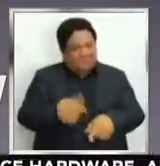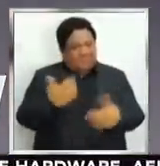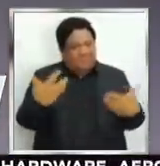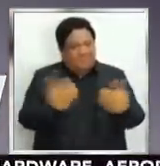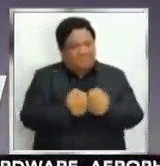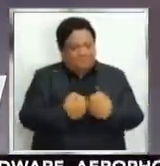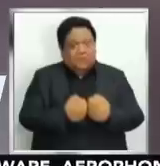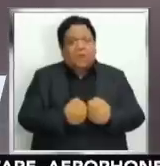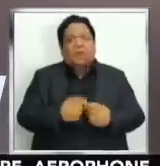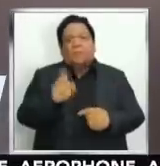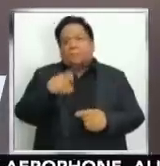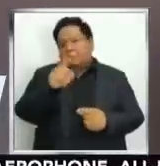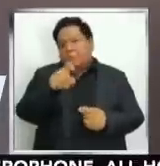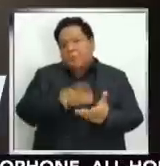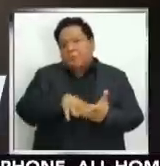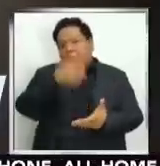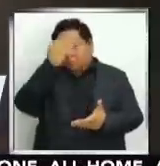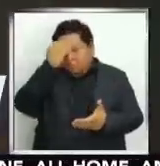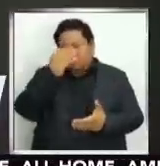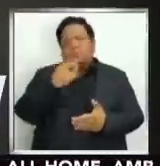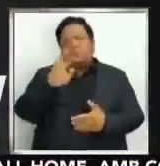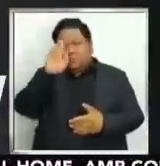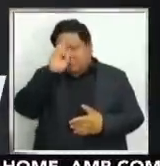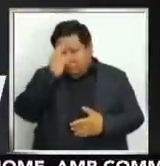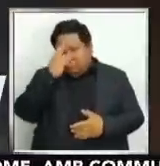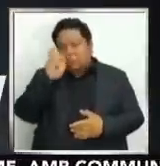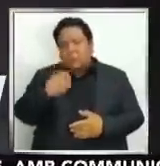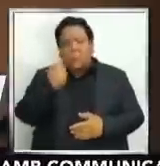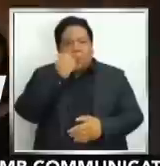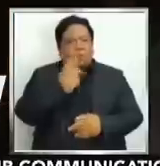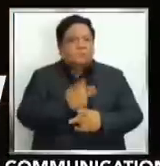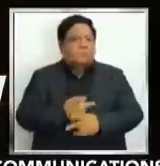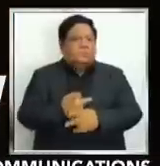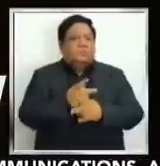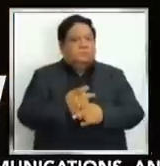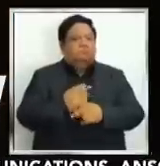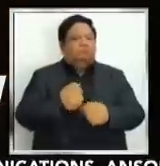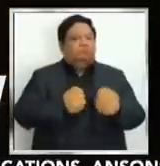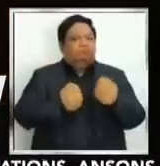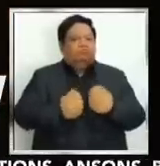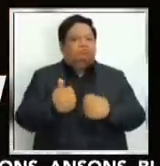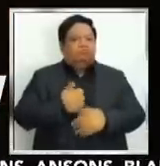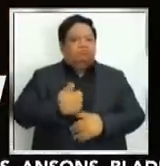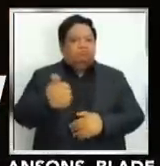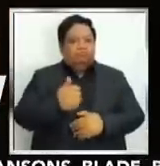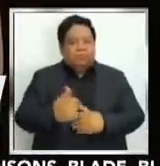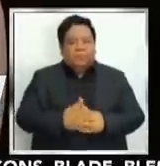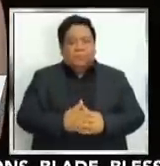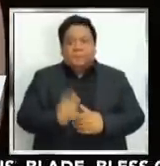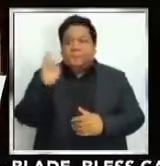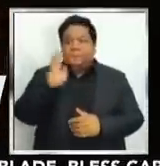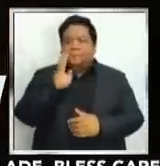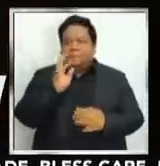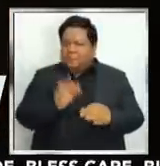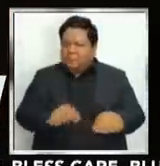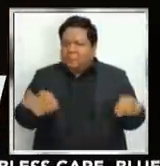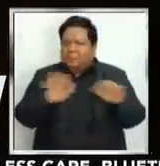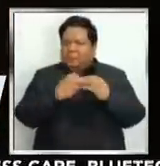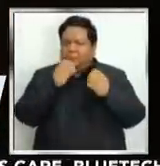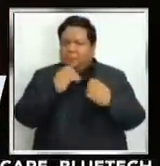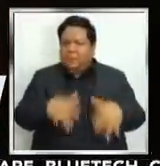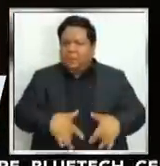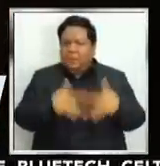sana itong paalala sa lahat na laging mag-ingat sa daan. Pinakamahalaga pa rin ang buhay kaysa sa trabaho, kaysa